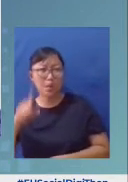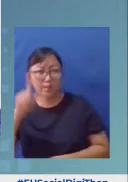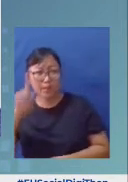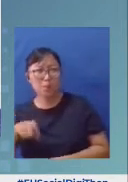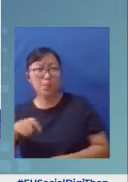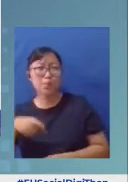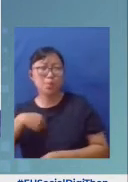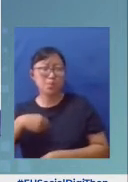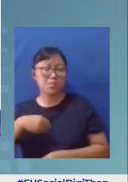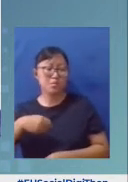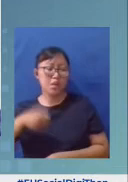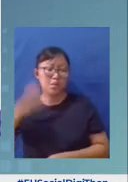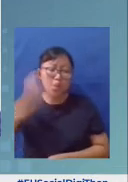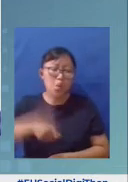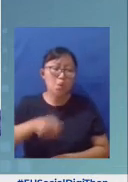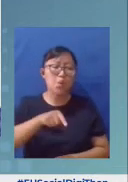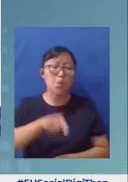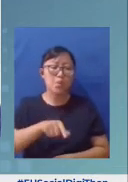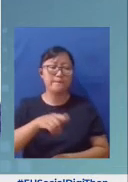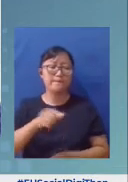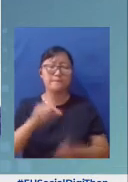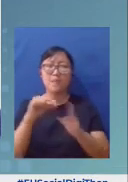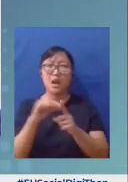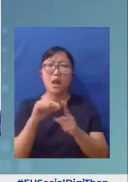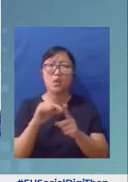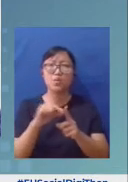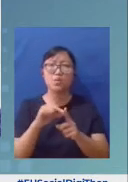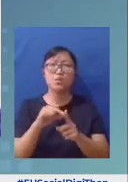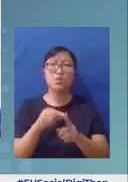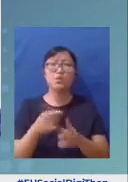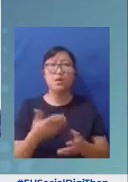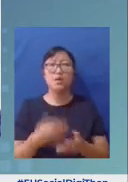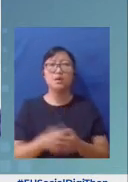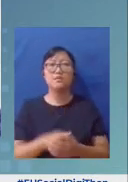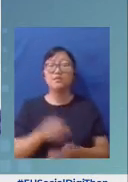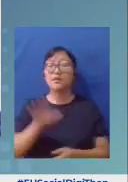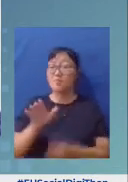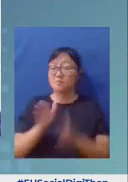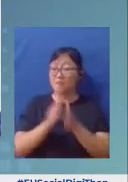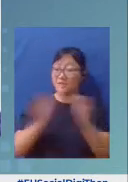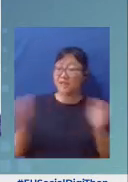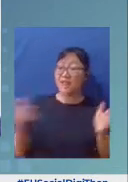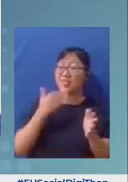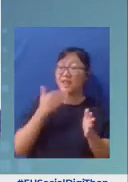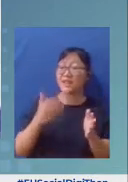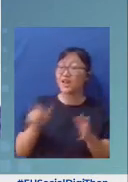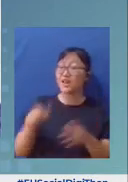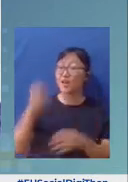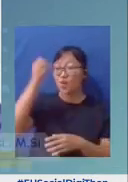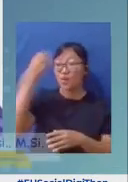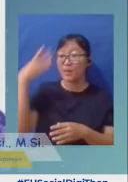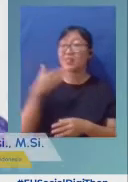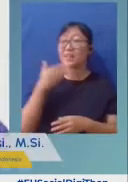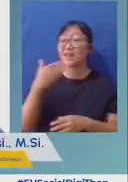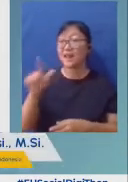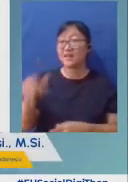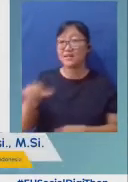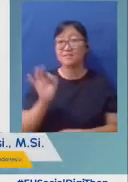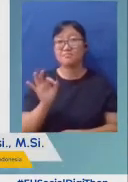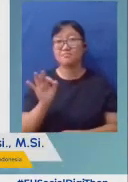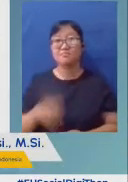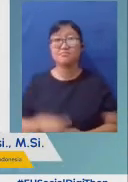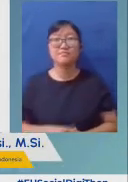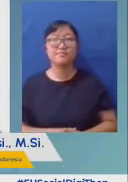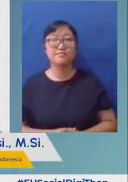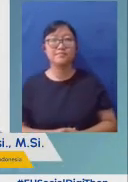pembuli? Ya, agak panjang nih Mbak pertanyaannya. Nanti agak lupa, boleh tanya balik lagi ya Mbak. Baik, terima kasih Mbak. Berarti yang pertama